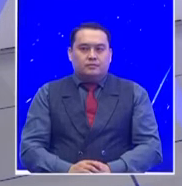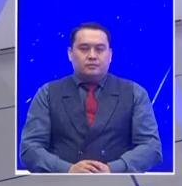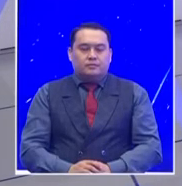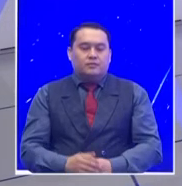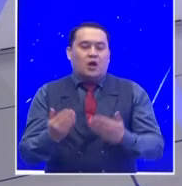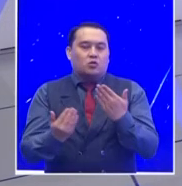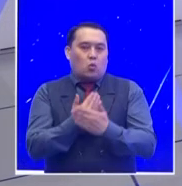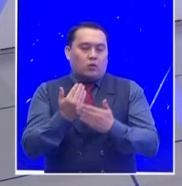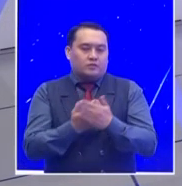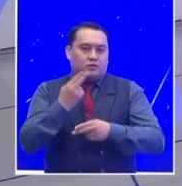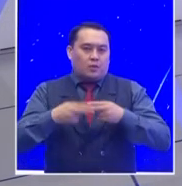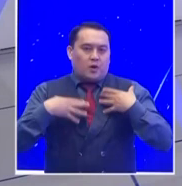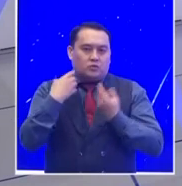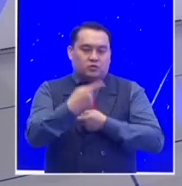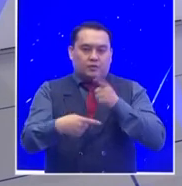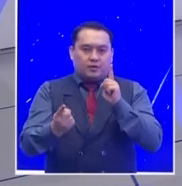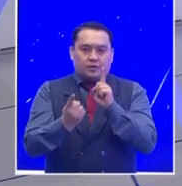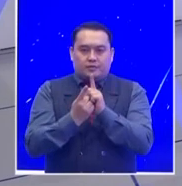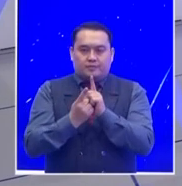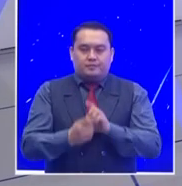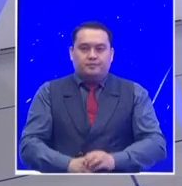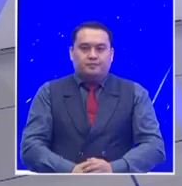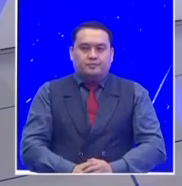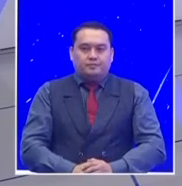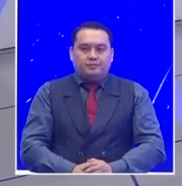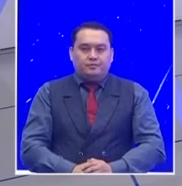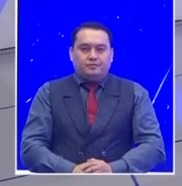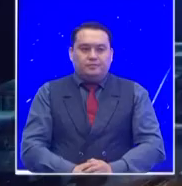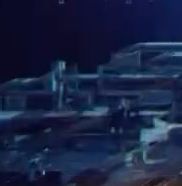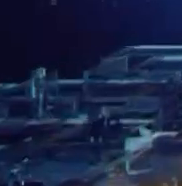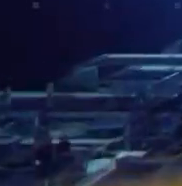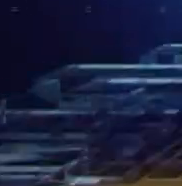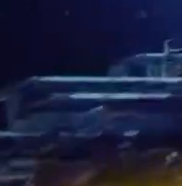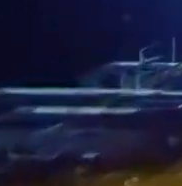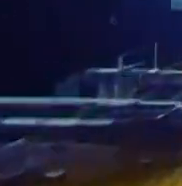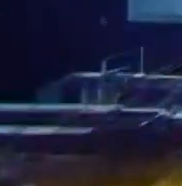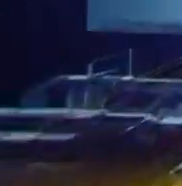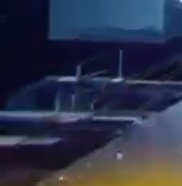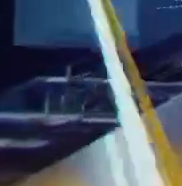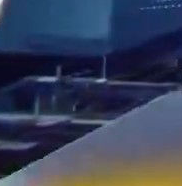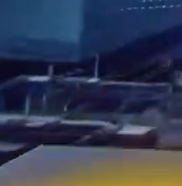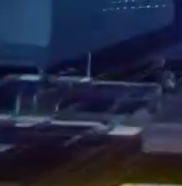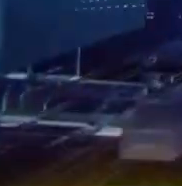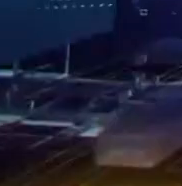На этом у меня все. Приятных выходных. Всего доброго. Thank you.